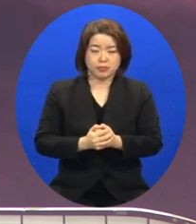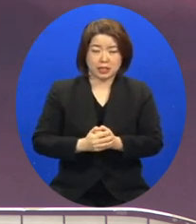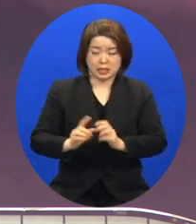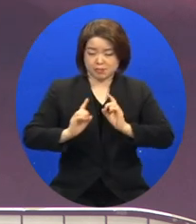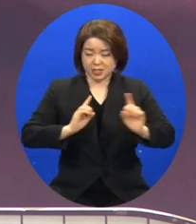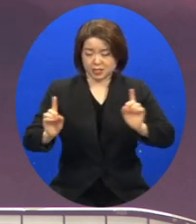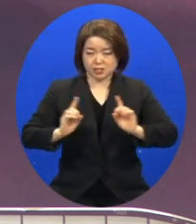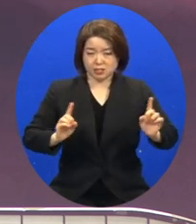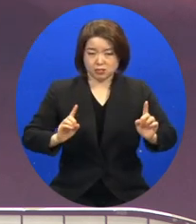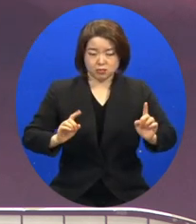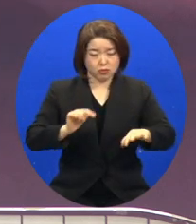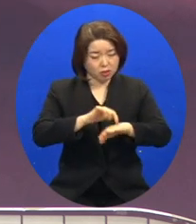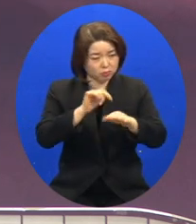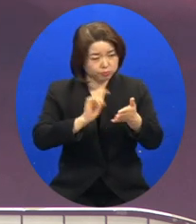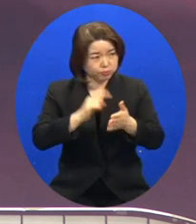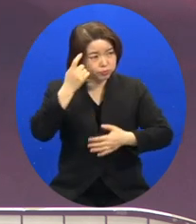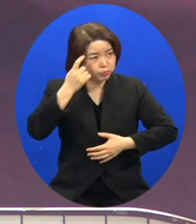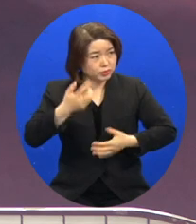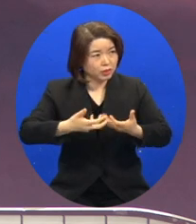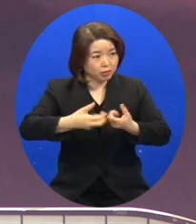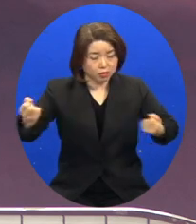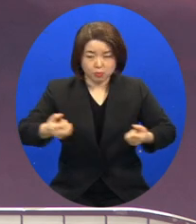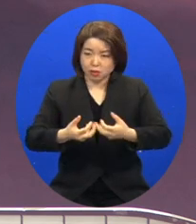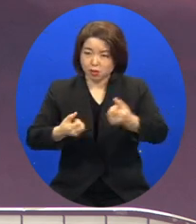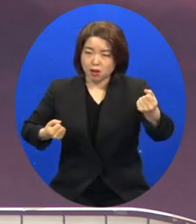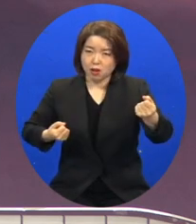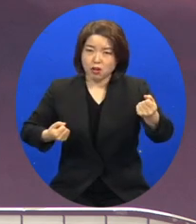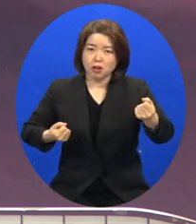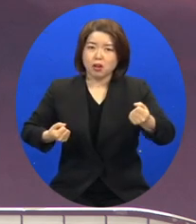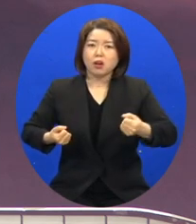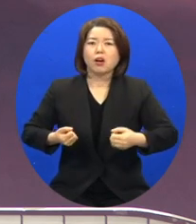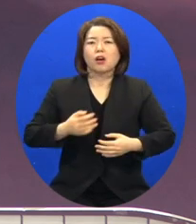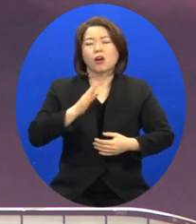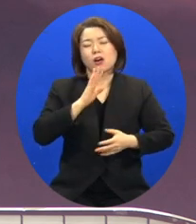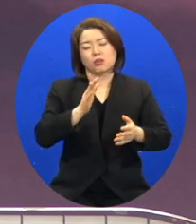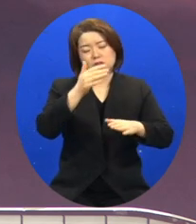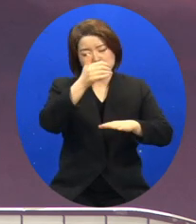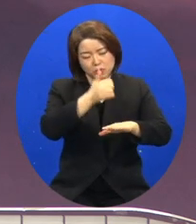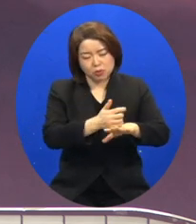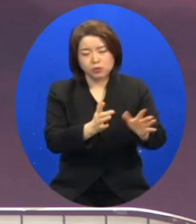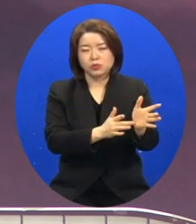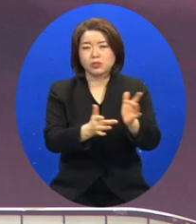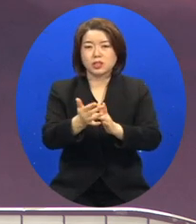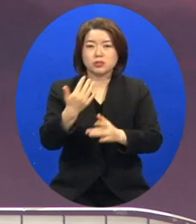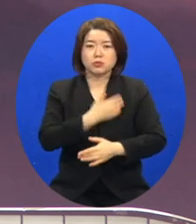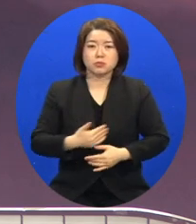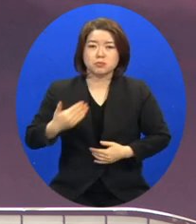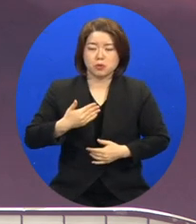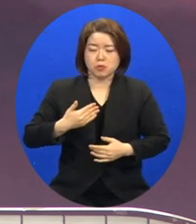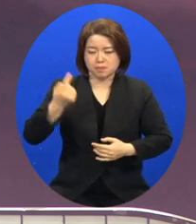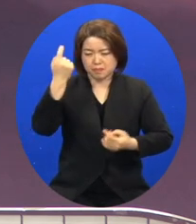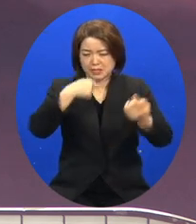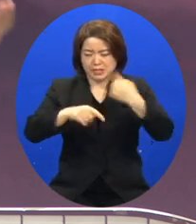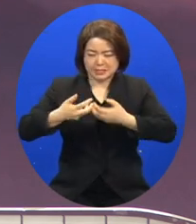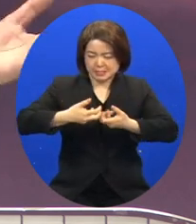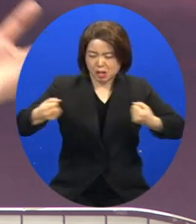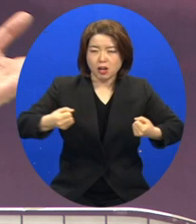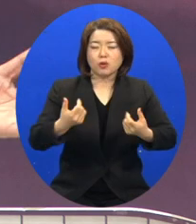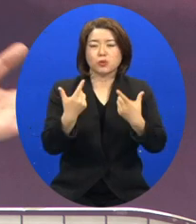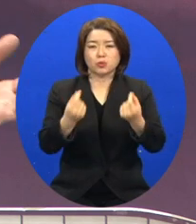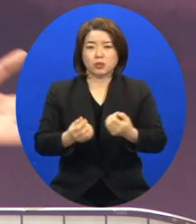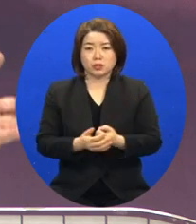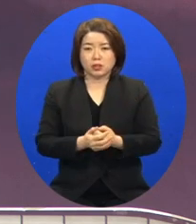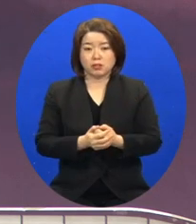생각이 갈라 졌어요 그건 예수님의 몸을 찍고 있는 거예요 그럴 수도 있지 이렇게